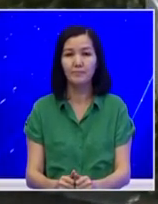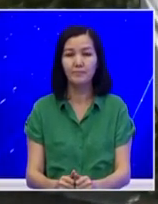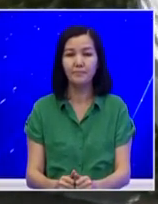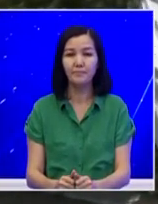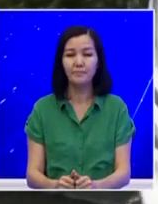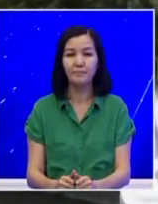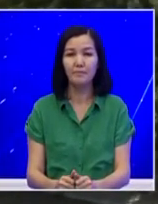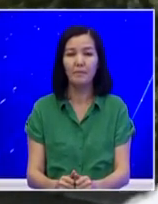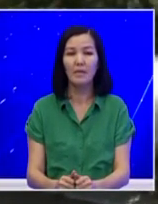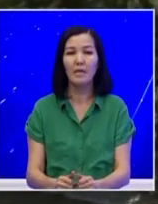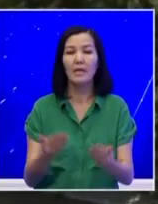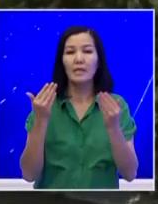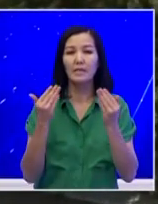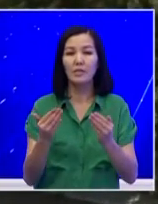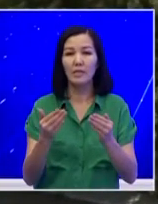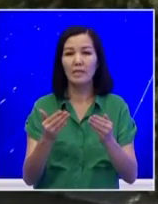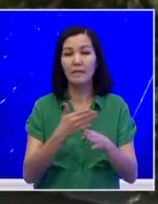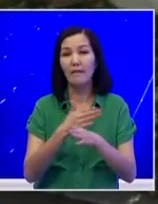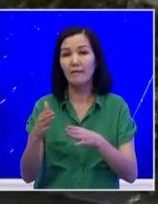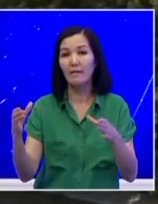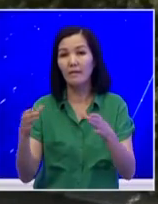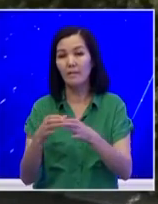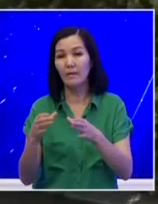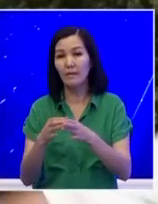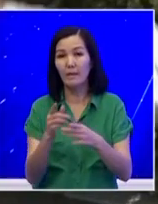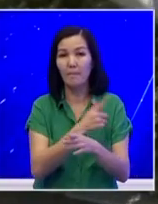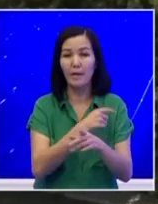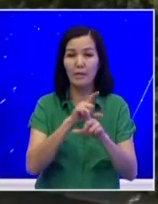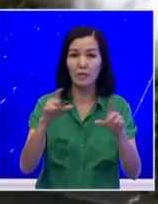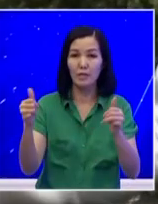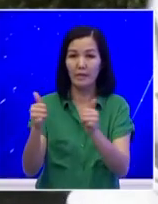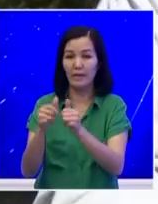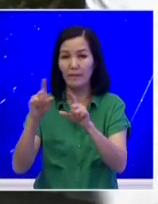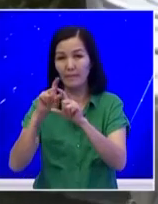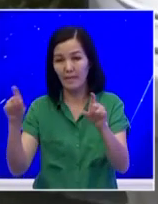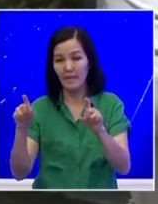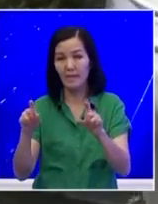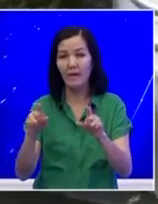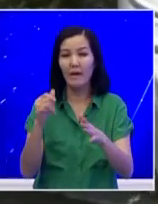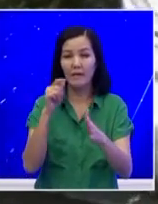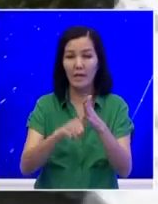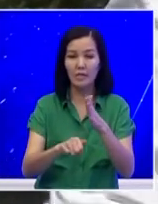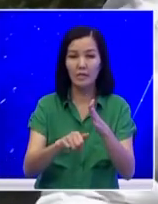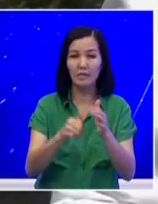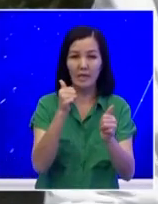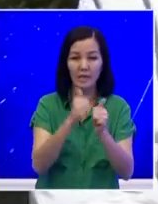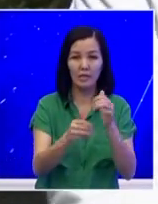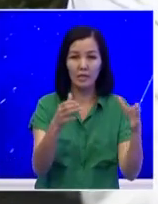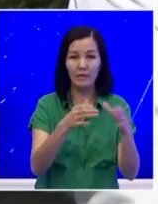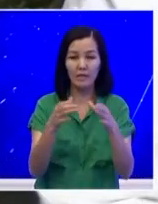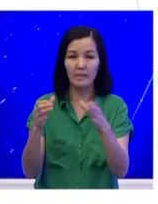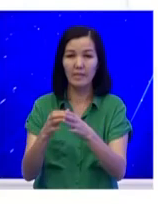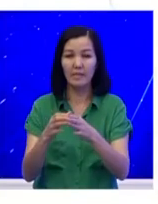Провизорное отделение расположено отдельно от основного больничного блока, в отдельном здании. На каждое отделение свои фильтры для приема